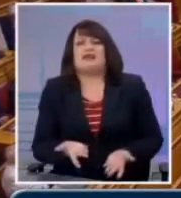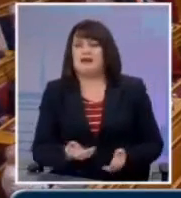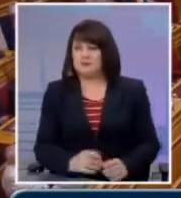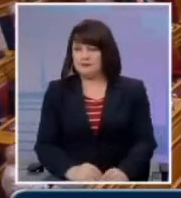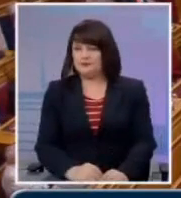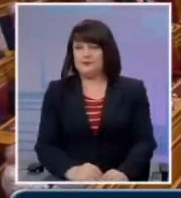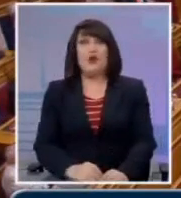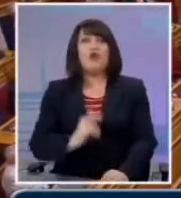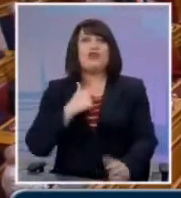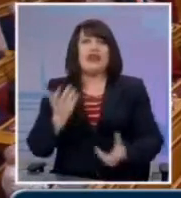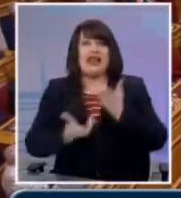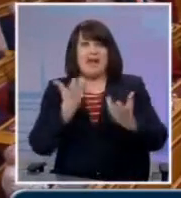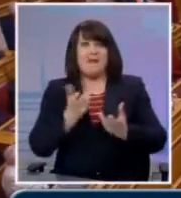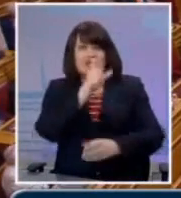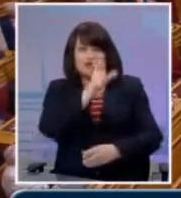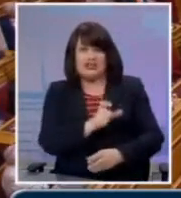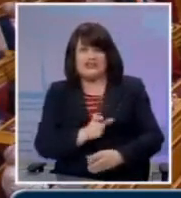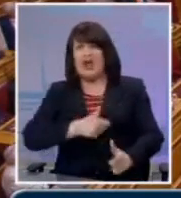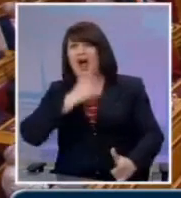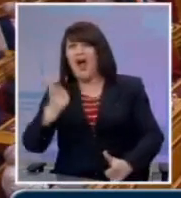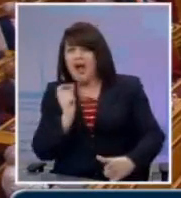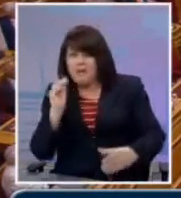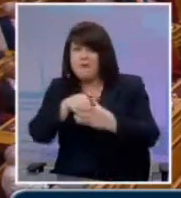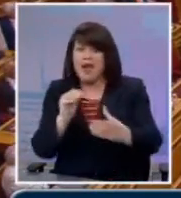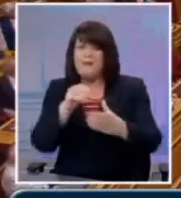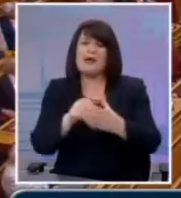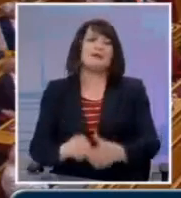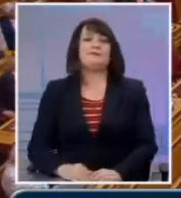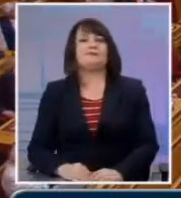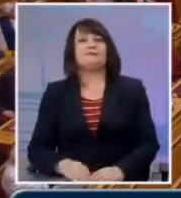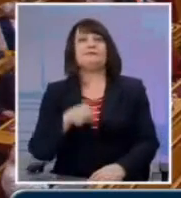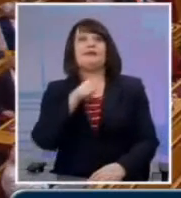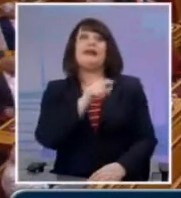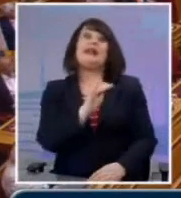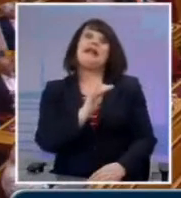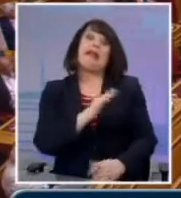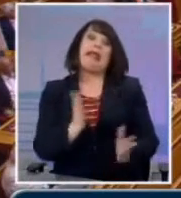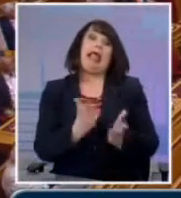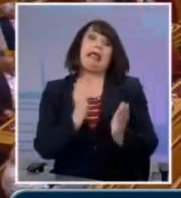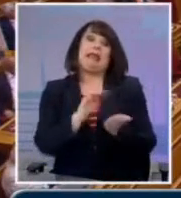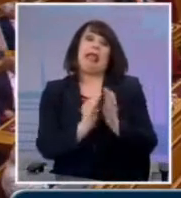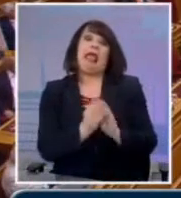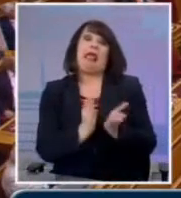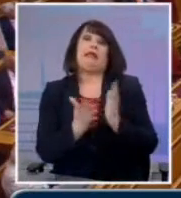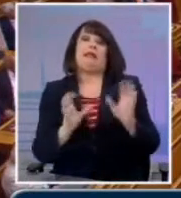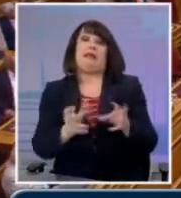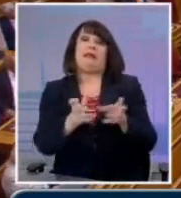Όποτε μιλάει ο κύριος Καμένος παρεμβαίνετε. Δεν είναι σωστό. Κάτι θα έχει με κάνα media shop, κυρία Βούλτευση,